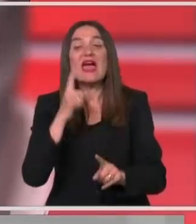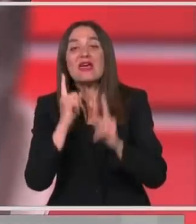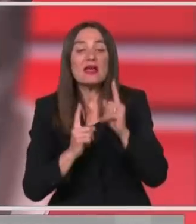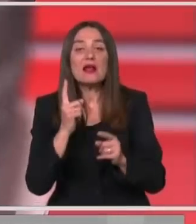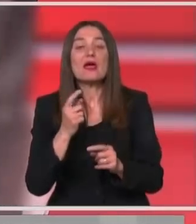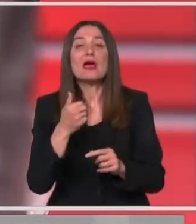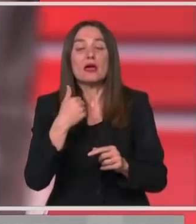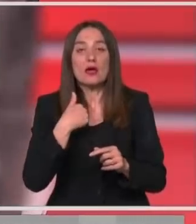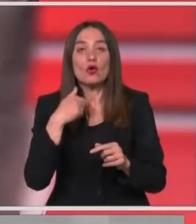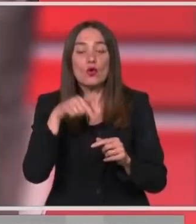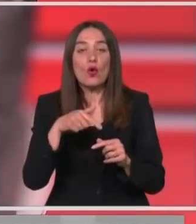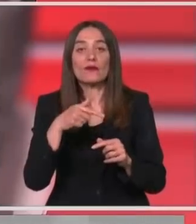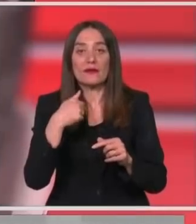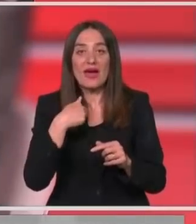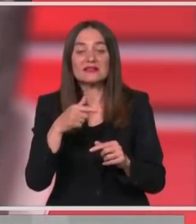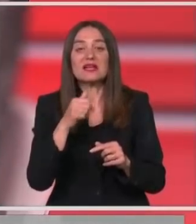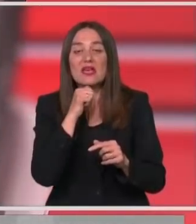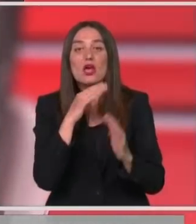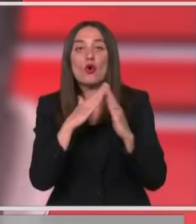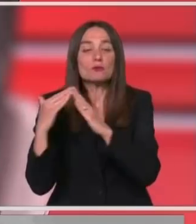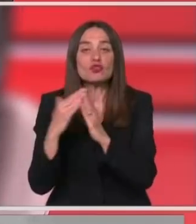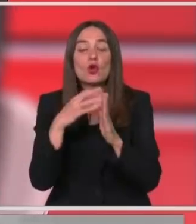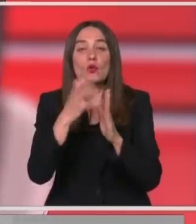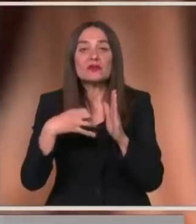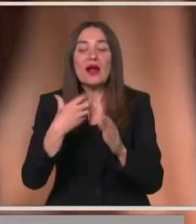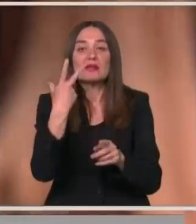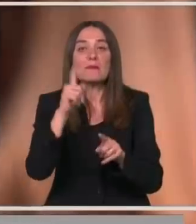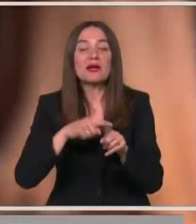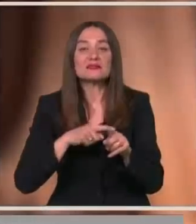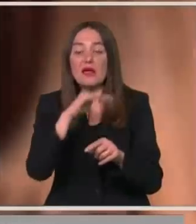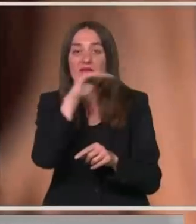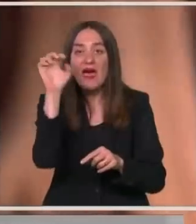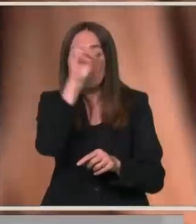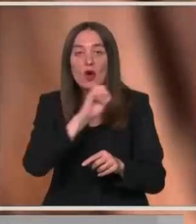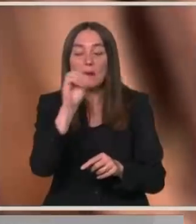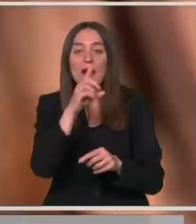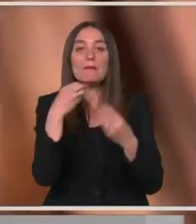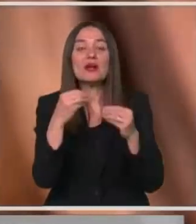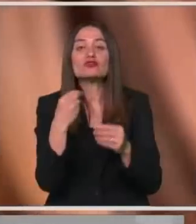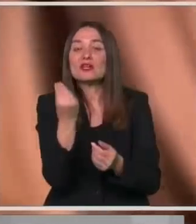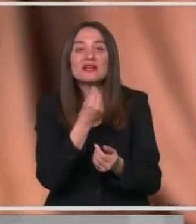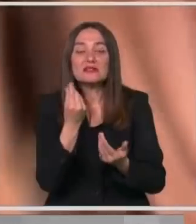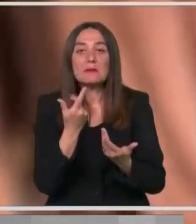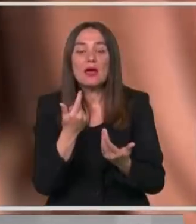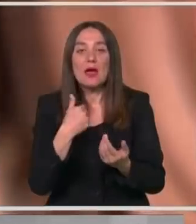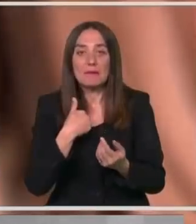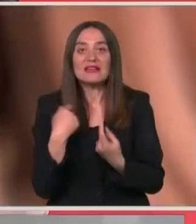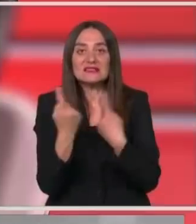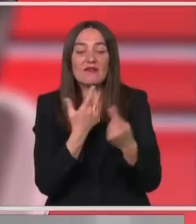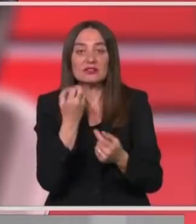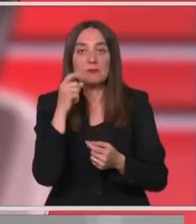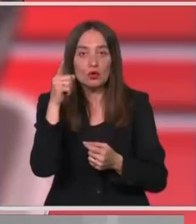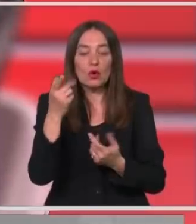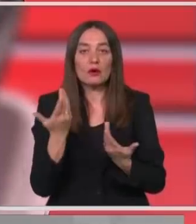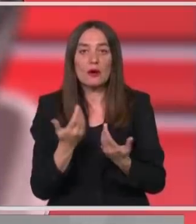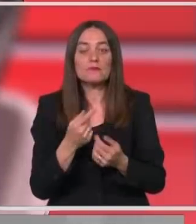kod nas i u komšiluku traje 3 meseca, pa, na nivou Evrope pričate, na nivou Srbije, jer i mi zavisimo od toga. Dakle,